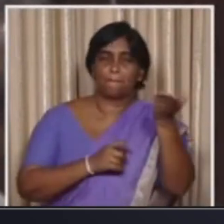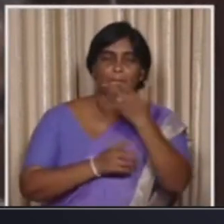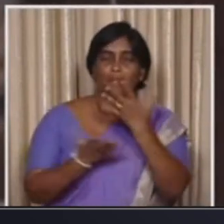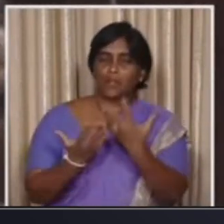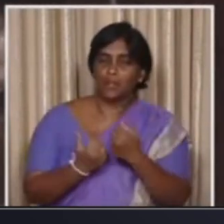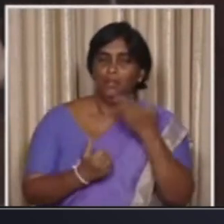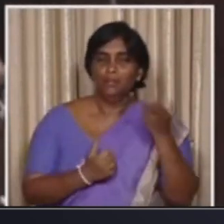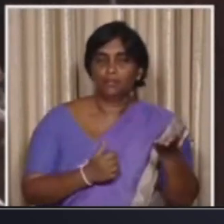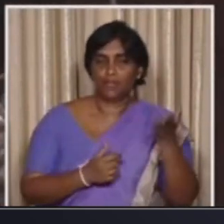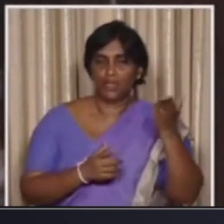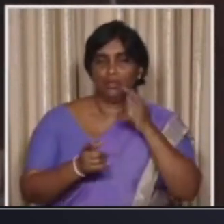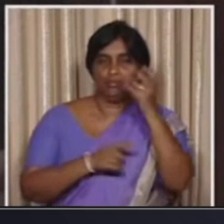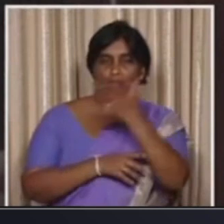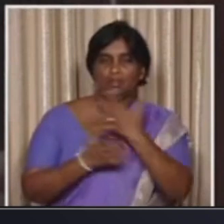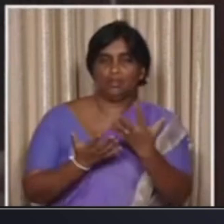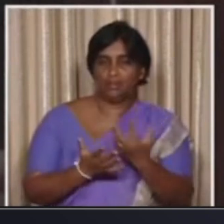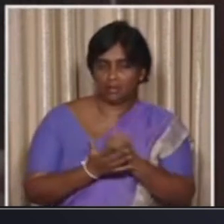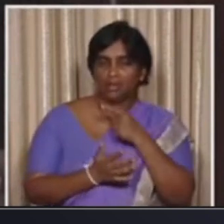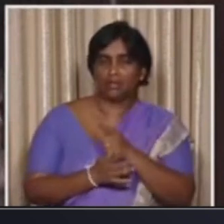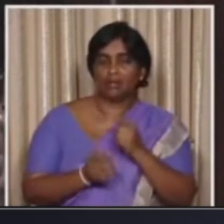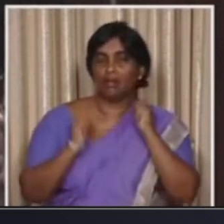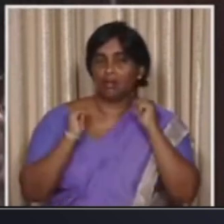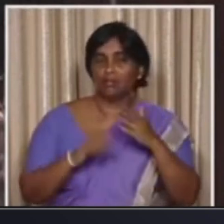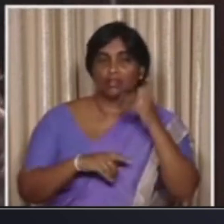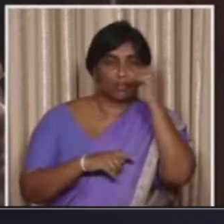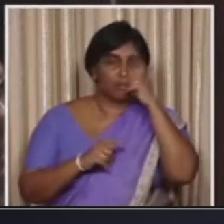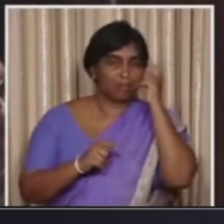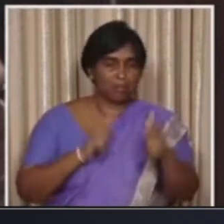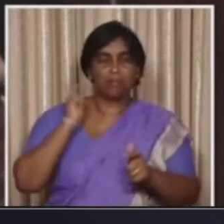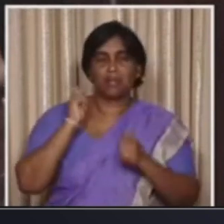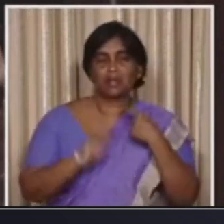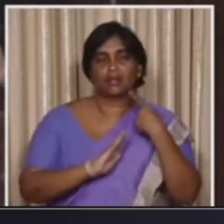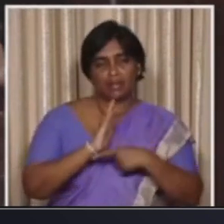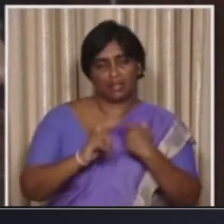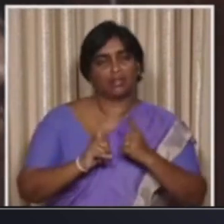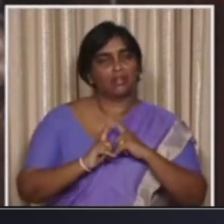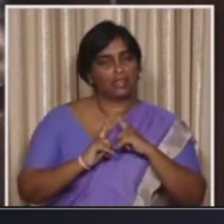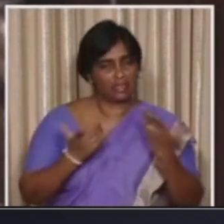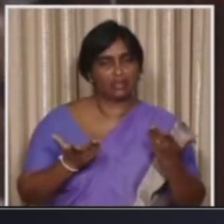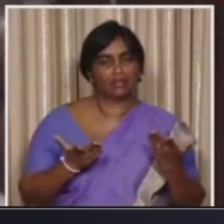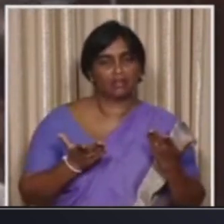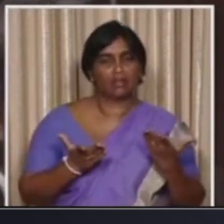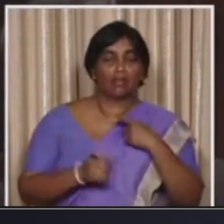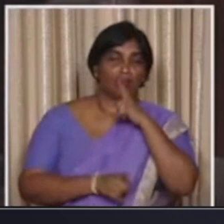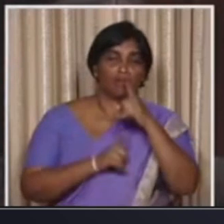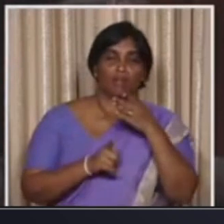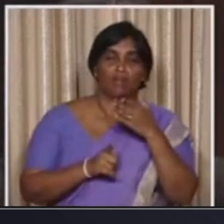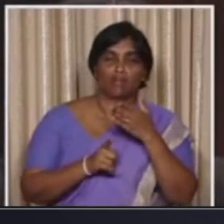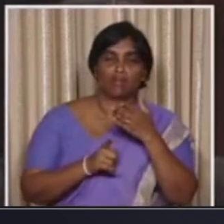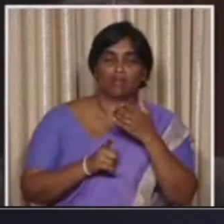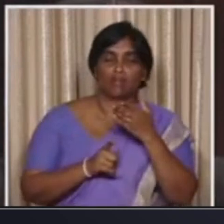ගන්නද මේ මිනිස්සු ටික බේරා ගන්නද ප්‍රමාණවත් වැටුපක් දෙන්නේ නැති රටක අපි ජීවත් වෙනකොට කියනවා